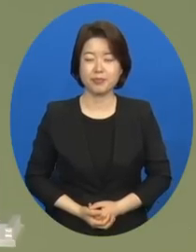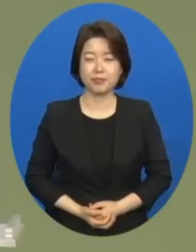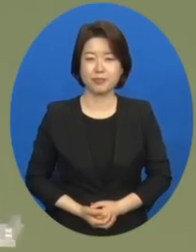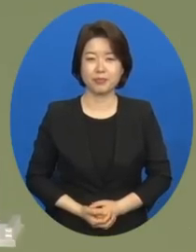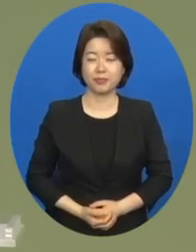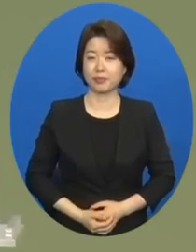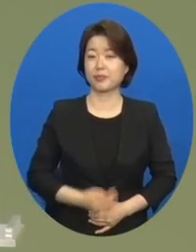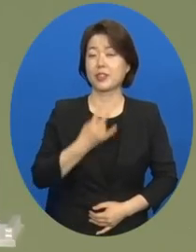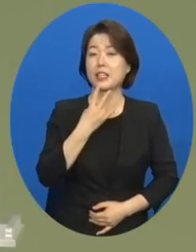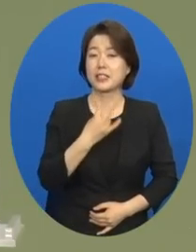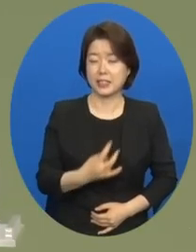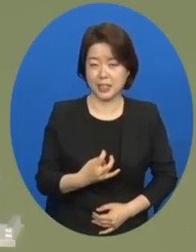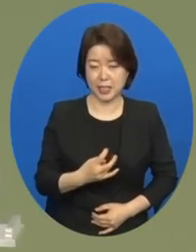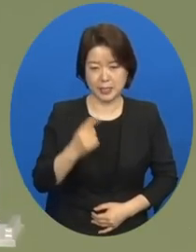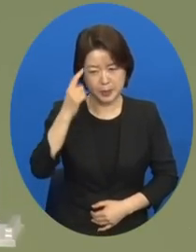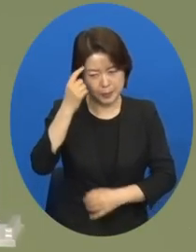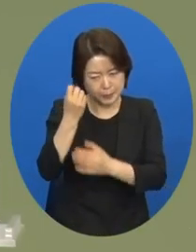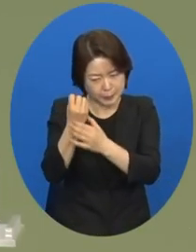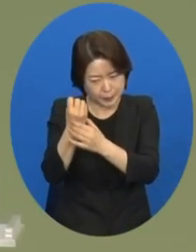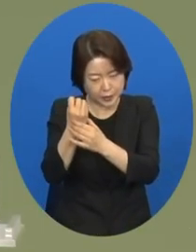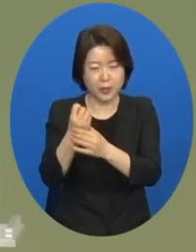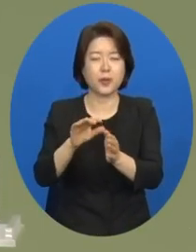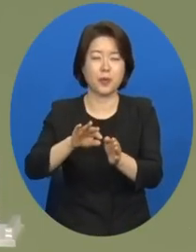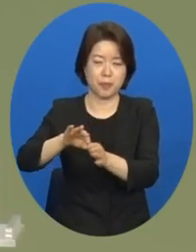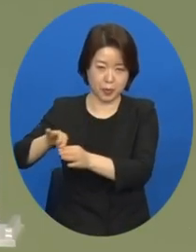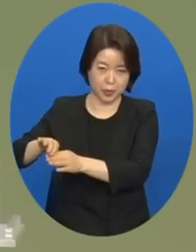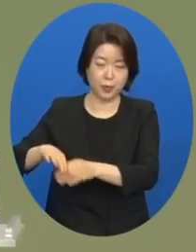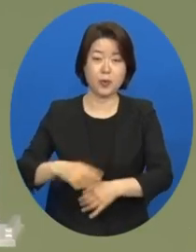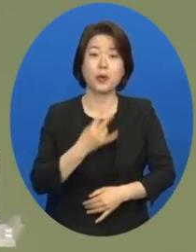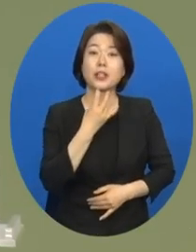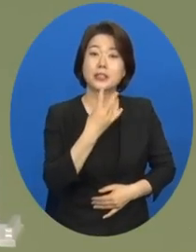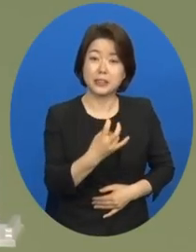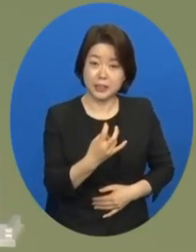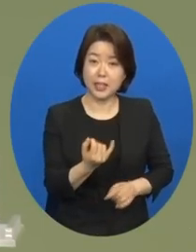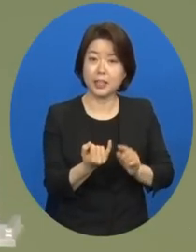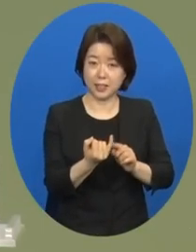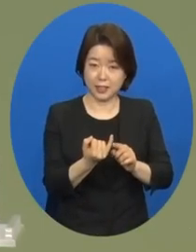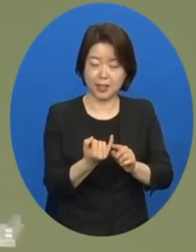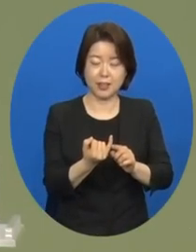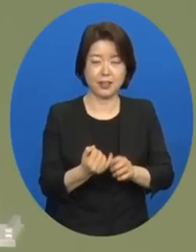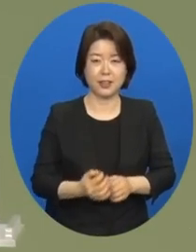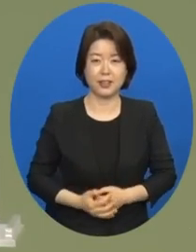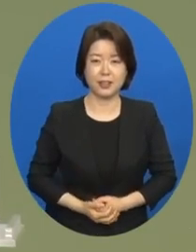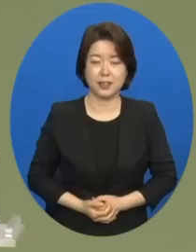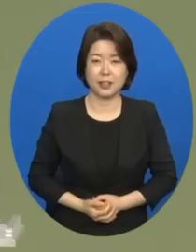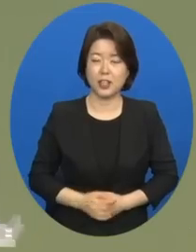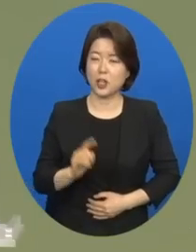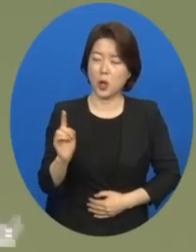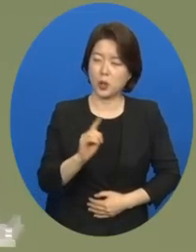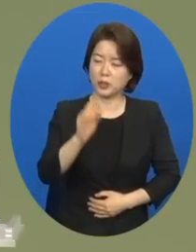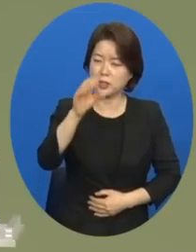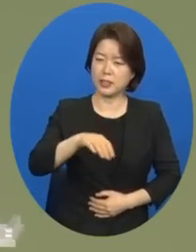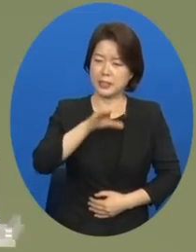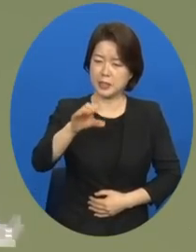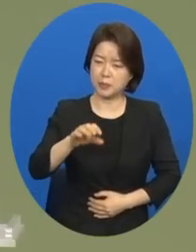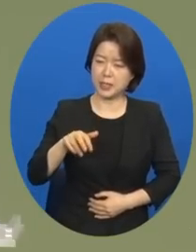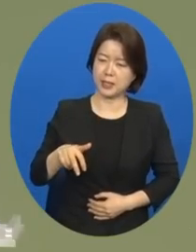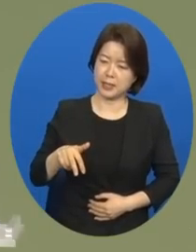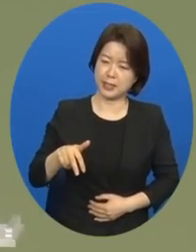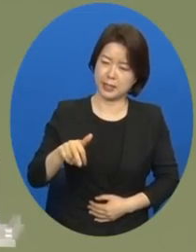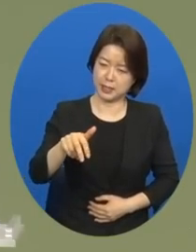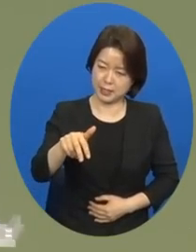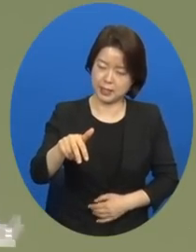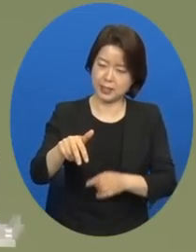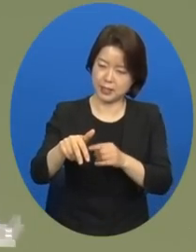살아에 대한 고정관념을 내려놓고 사라가 어떤 그 십자가의 길을 걸어갔기 때문에이